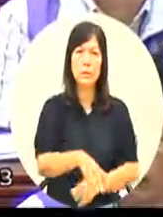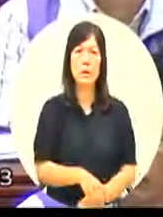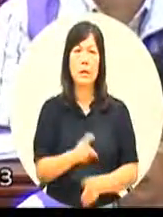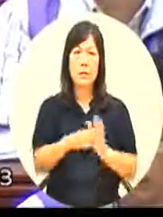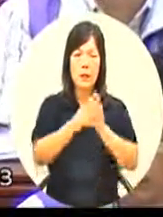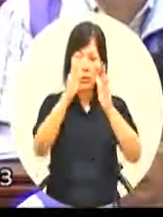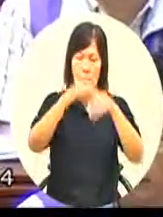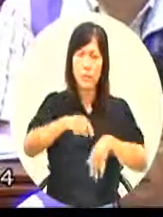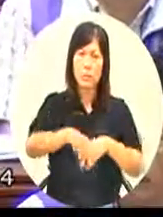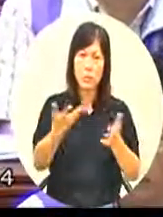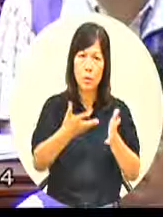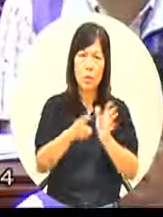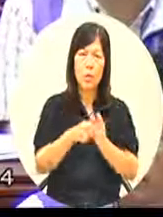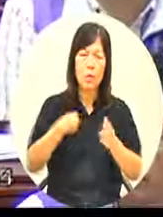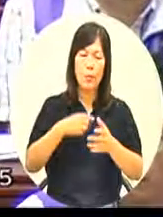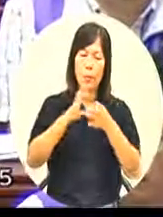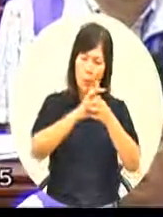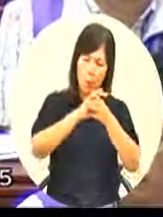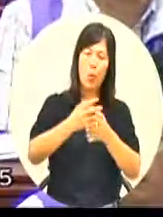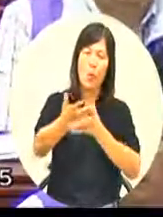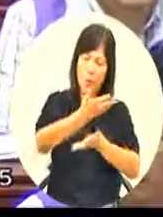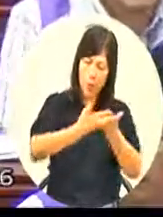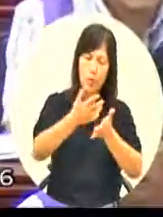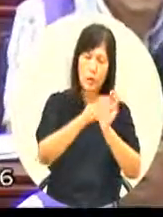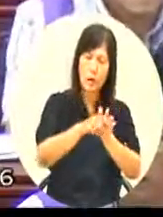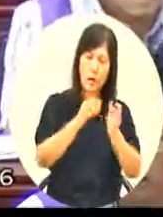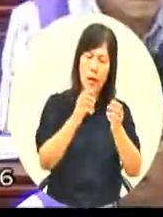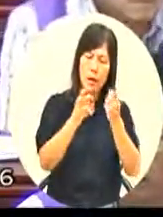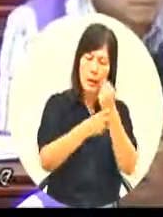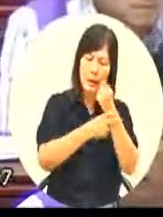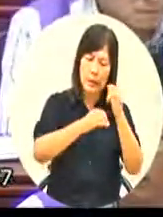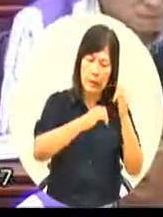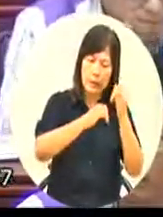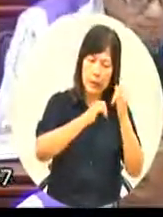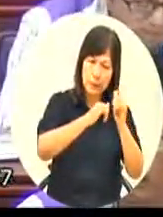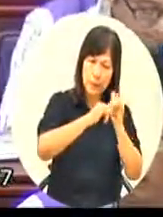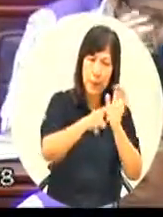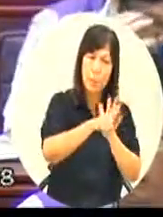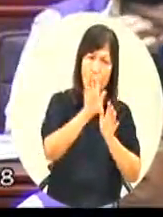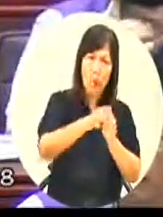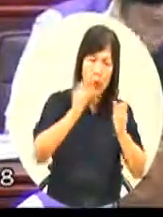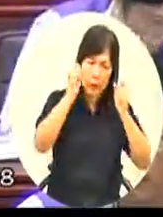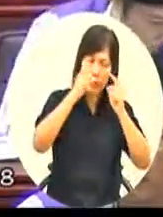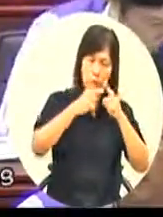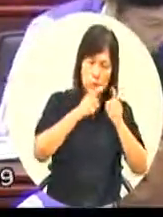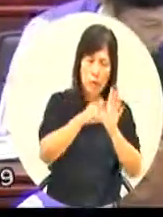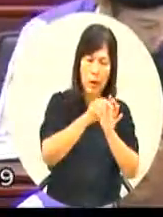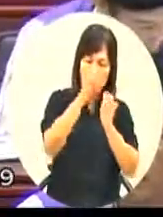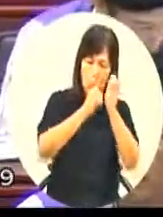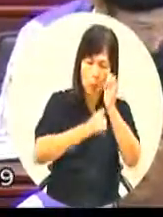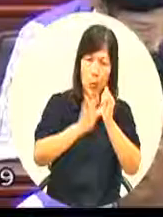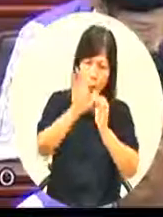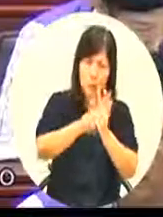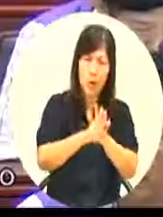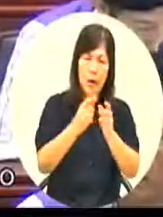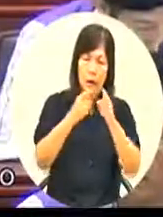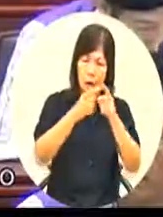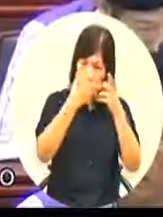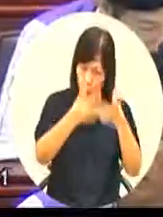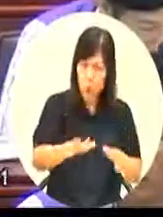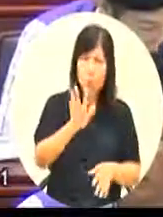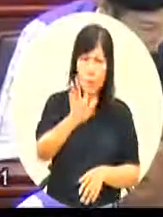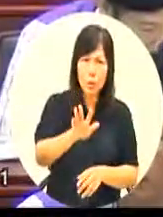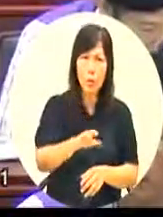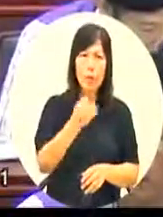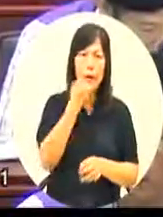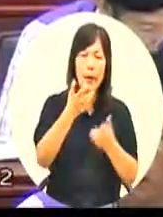拆除跟我们做了很多的沟通，跟当地的里民跟着运动民众，确实盐埕活动中心它的历史打球的人口非常多。那这个部分